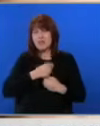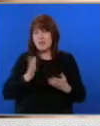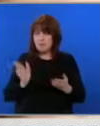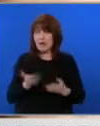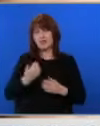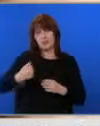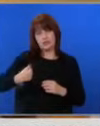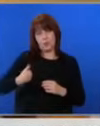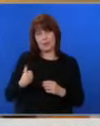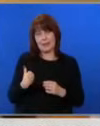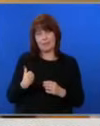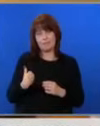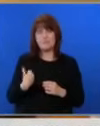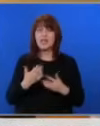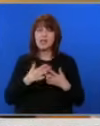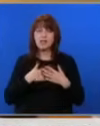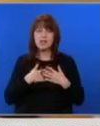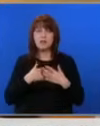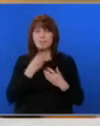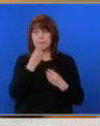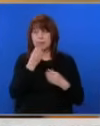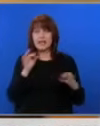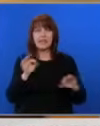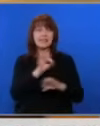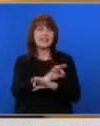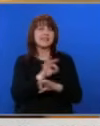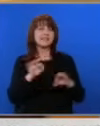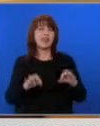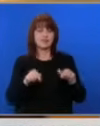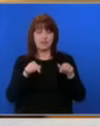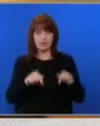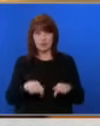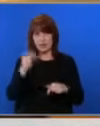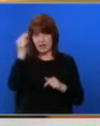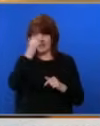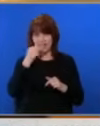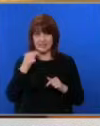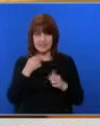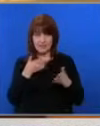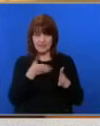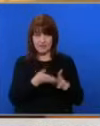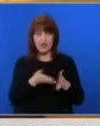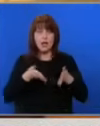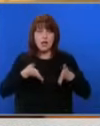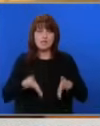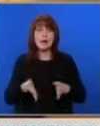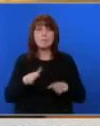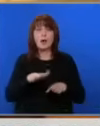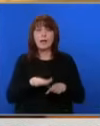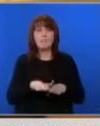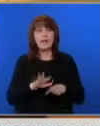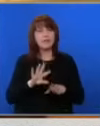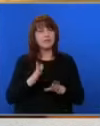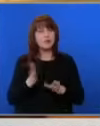се оженим. Имахме прекрасна сватба тук, в тази църква. На погребението сигурно